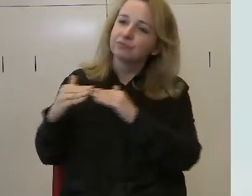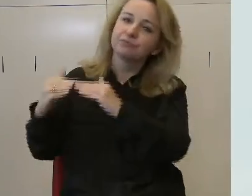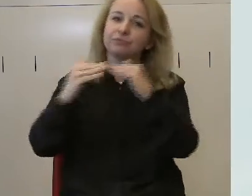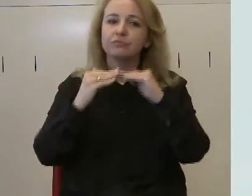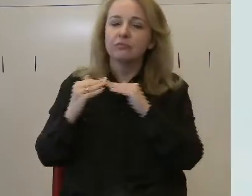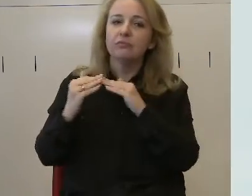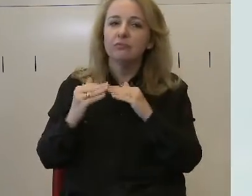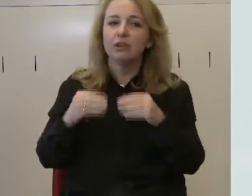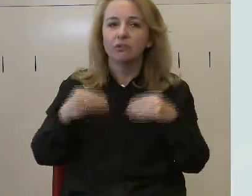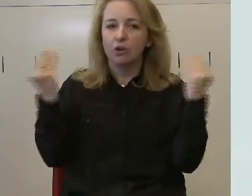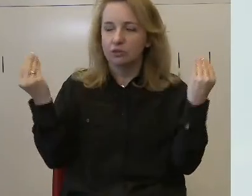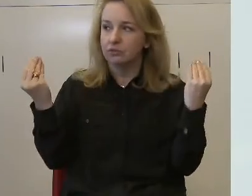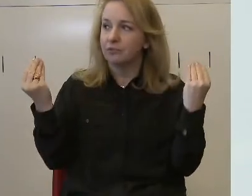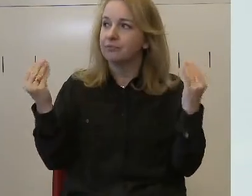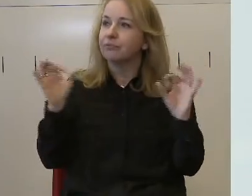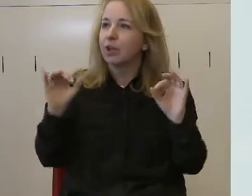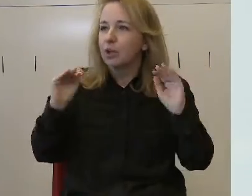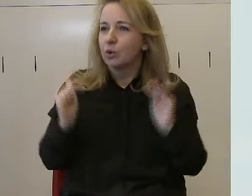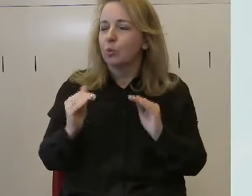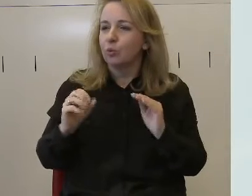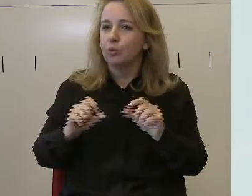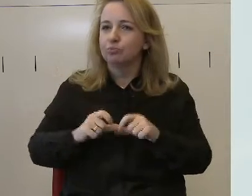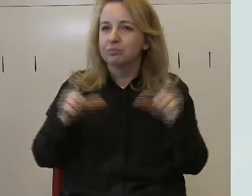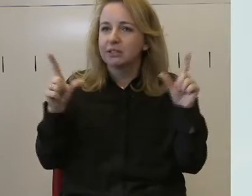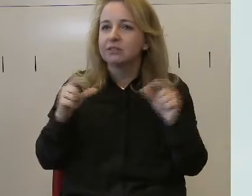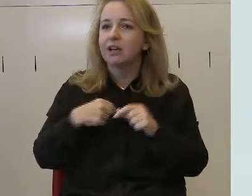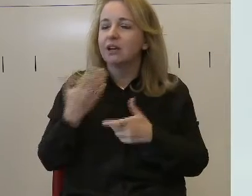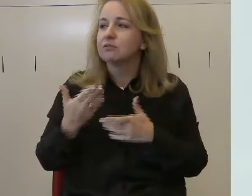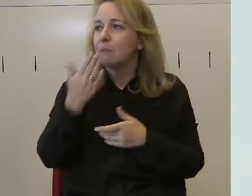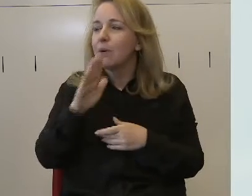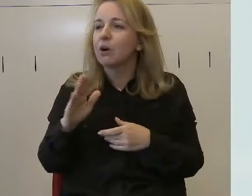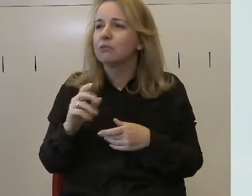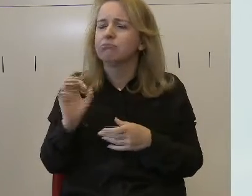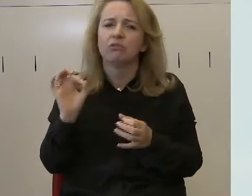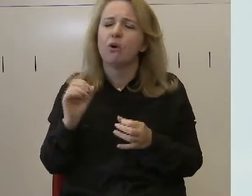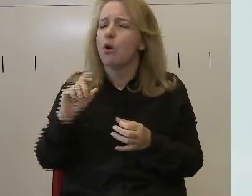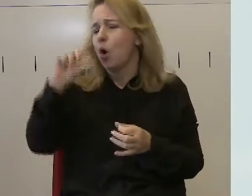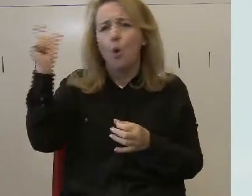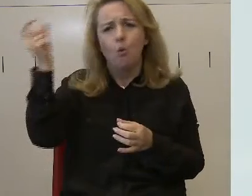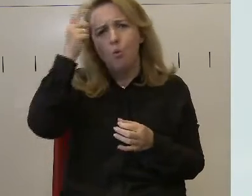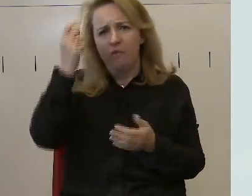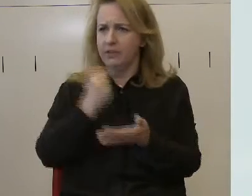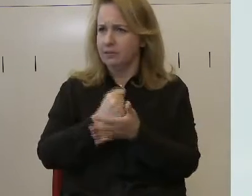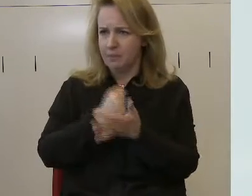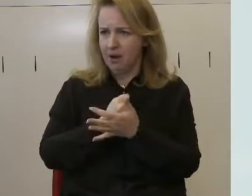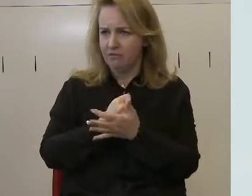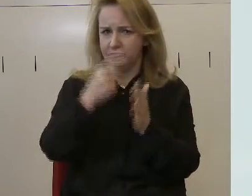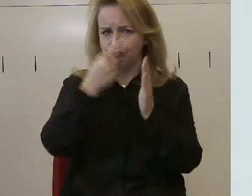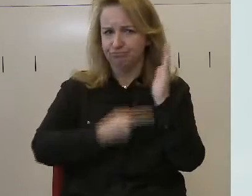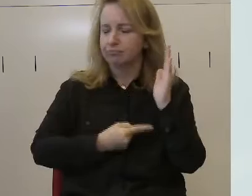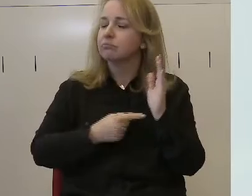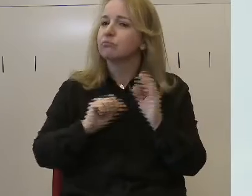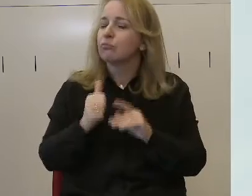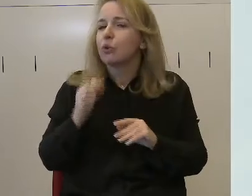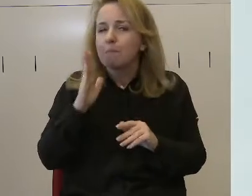dzisiaj przyjemność w tej krótkiej prezentacji naszkicować hasłowo wątki, o których